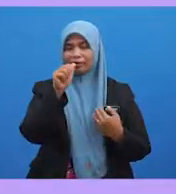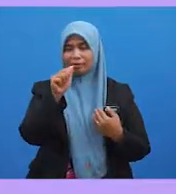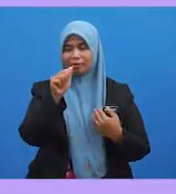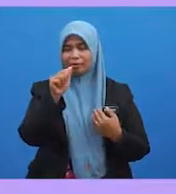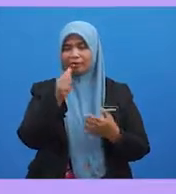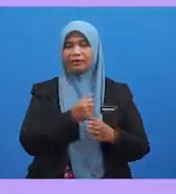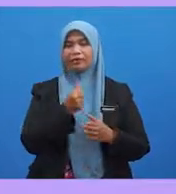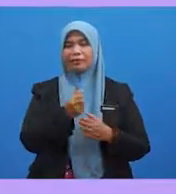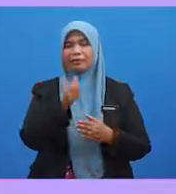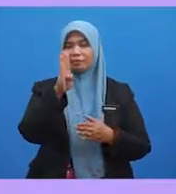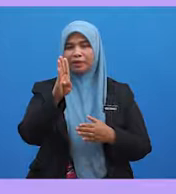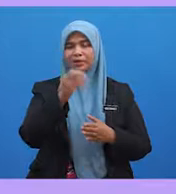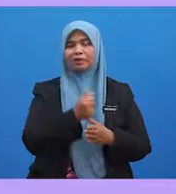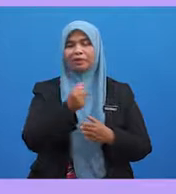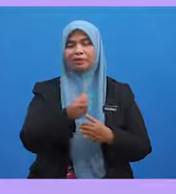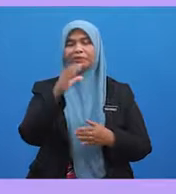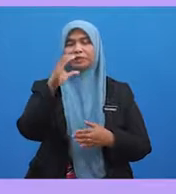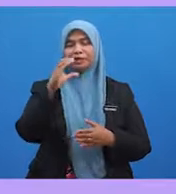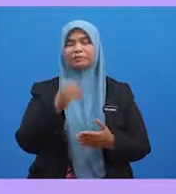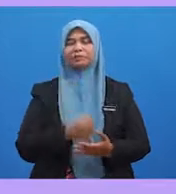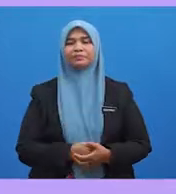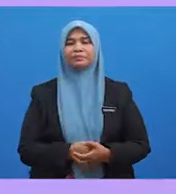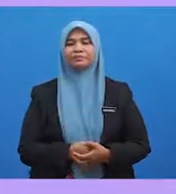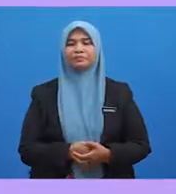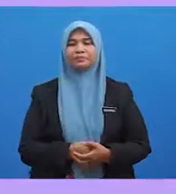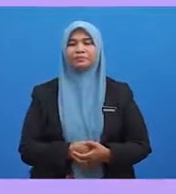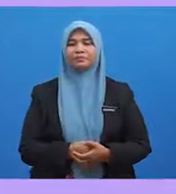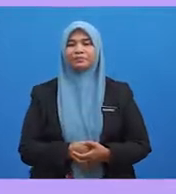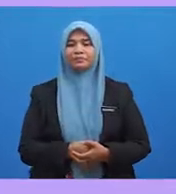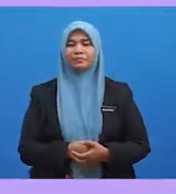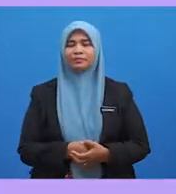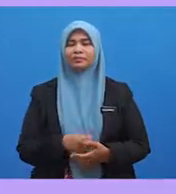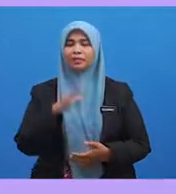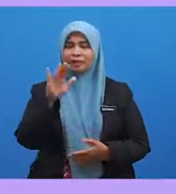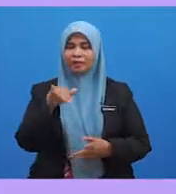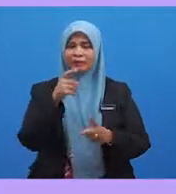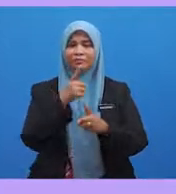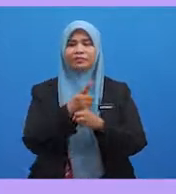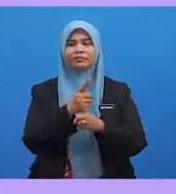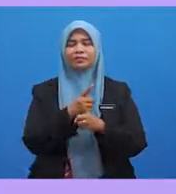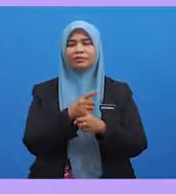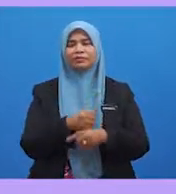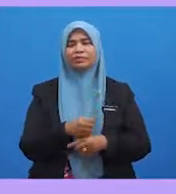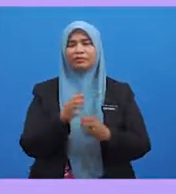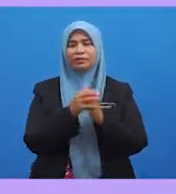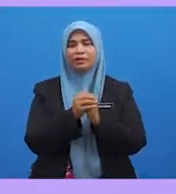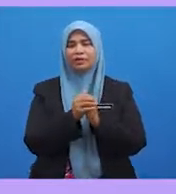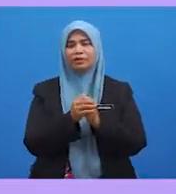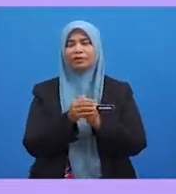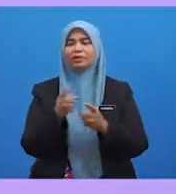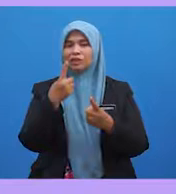Adakah jawapan A? Adakah jawapan B? Adakah jawapan C? Ya,